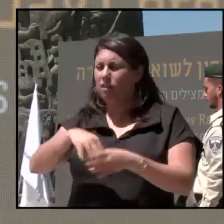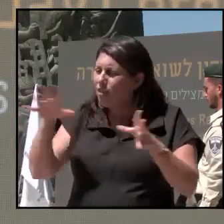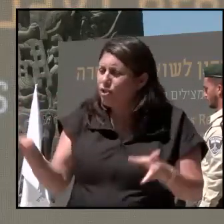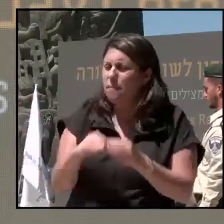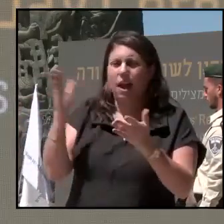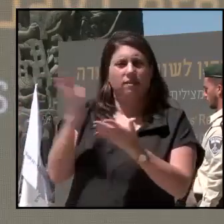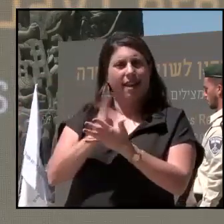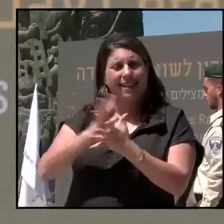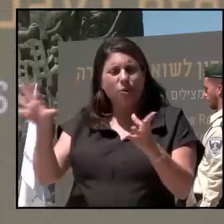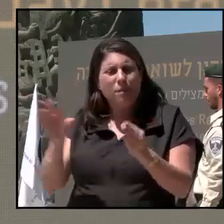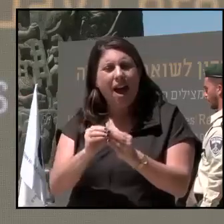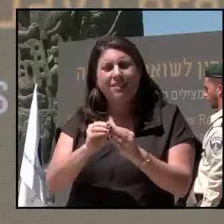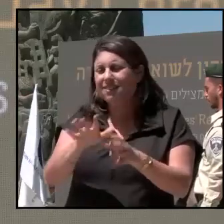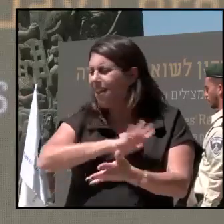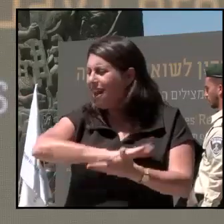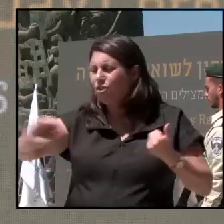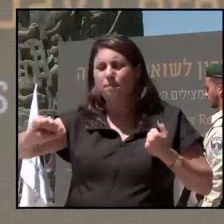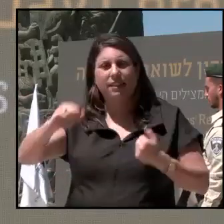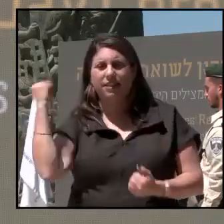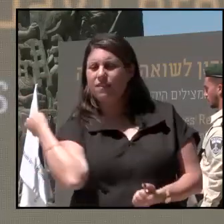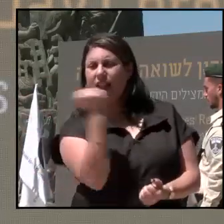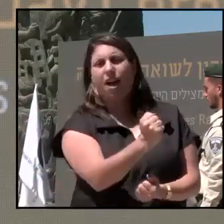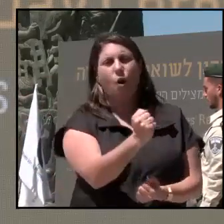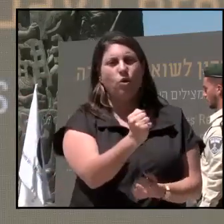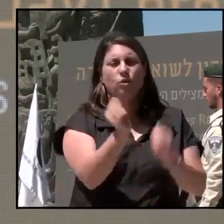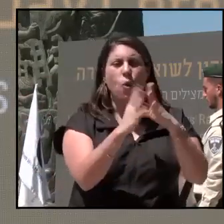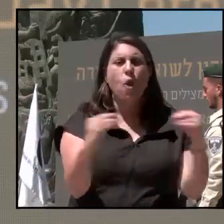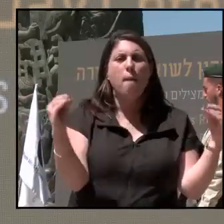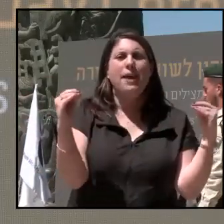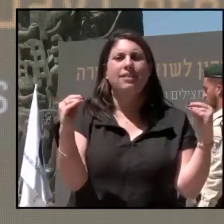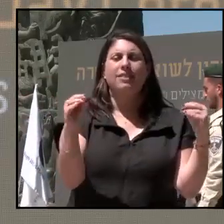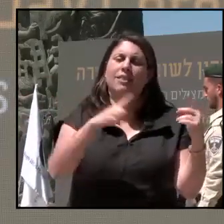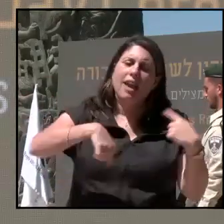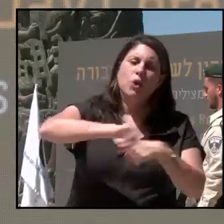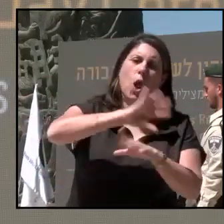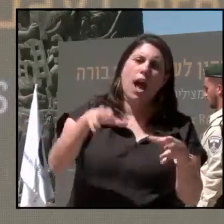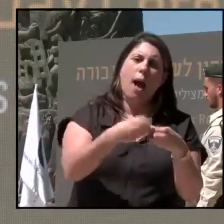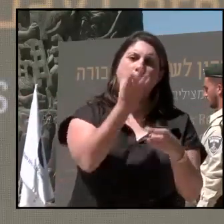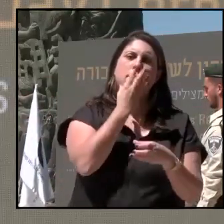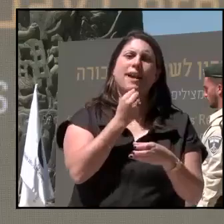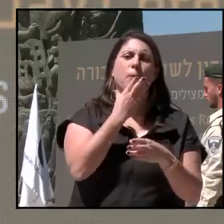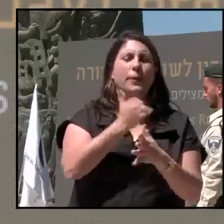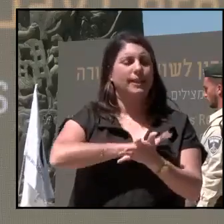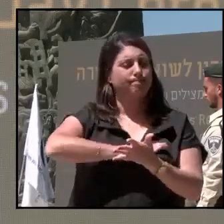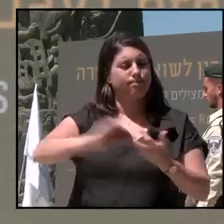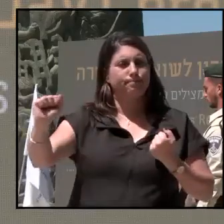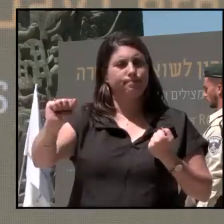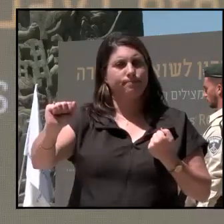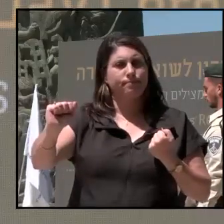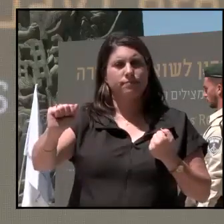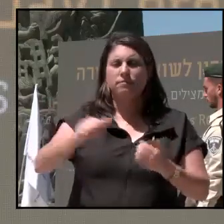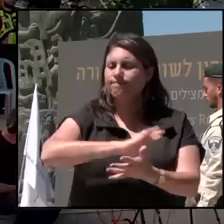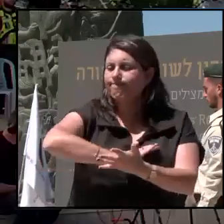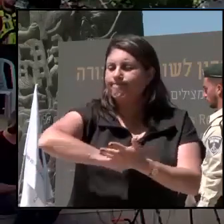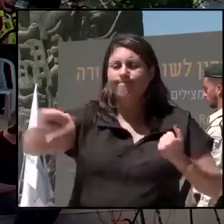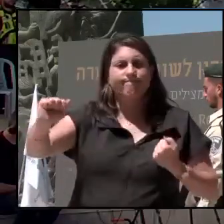אחת להשמיד ולהרוג ולאבד את העם היהודי, ולמחות